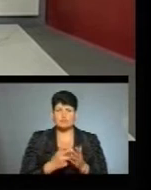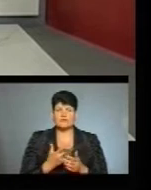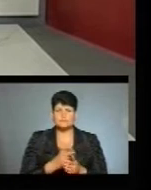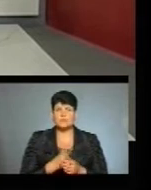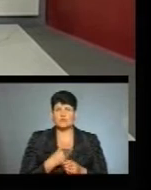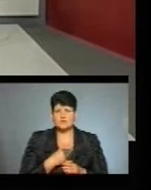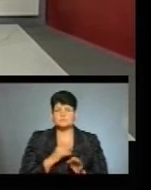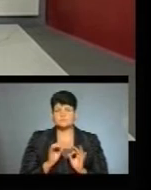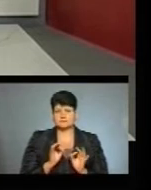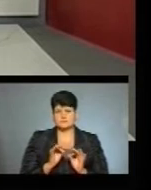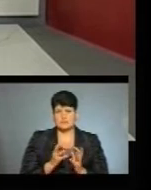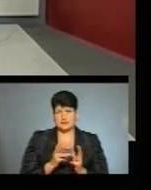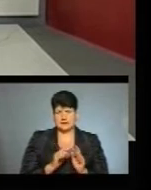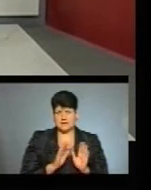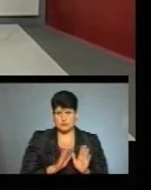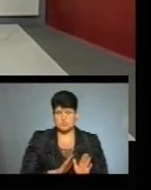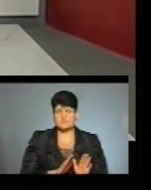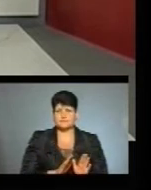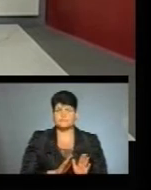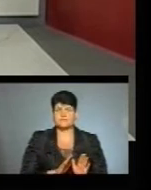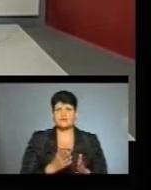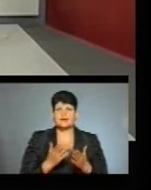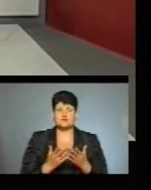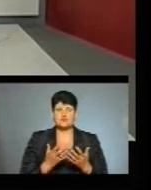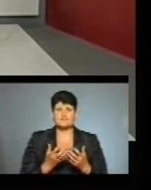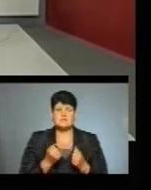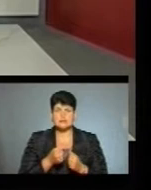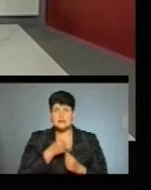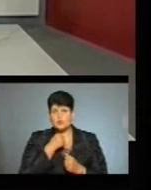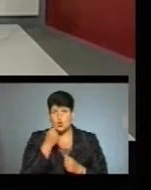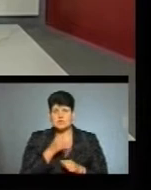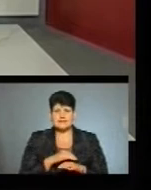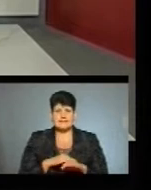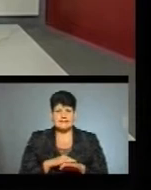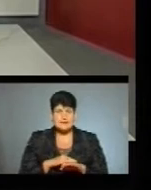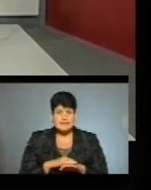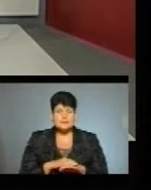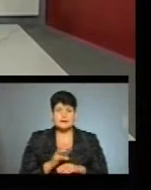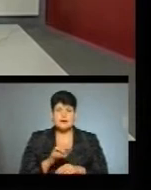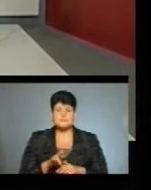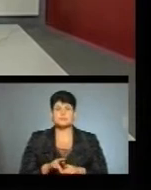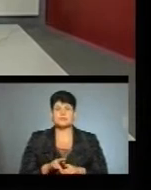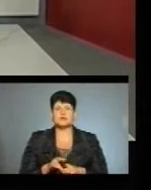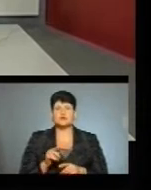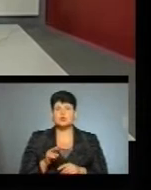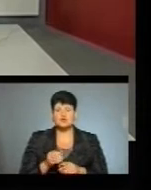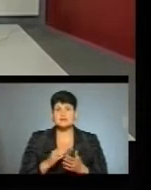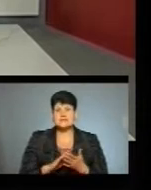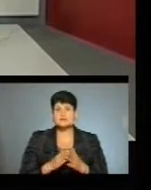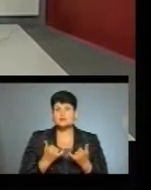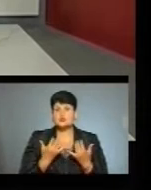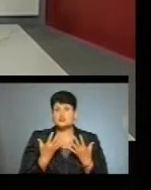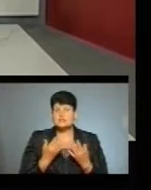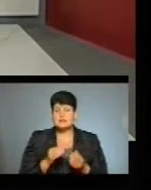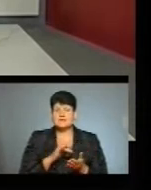є в достатній кількості. Якщо взяти доросле населення, то станом на сьогоднішній день в